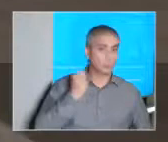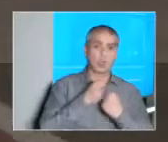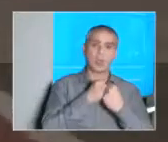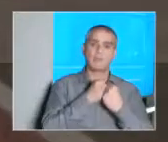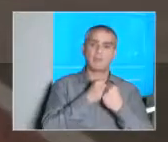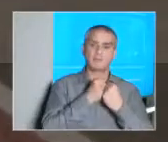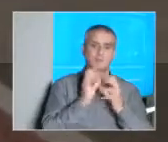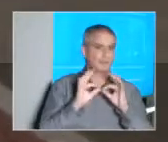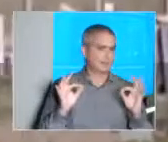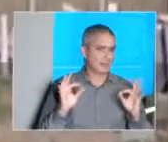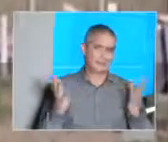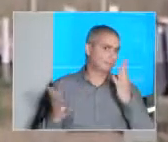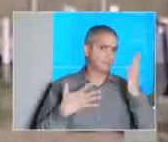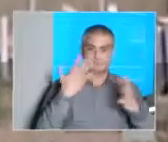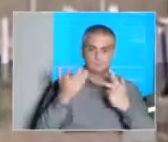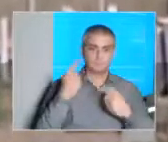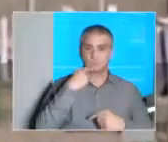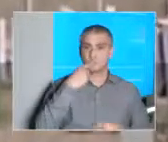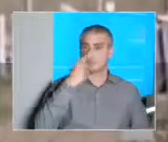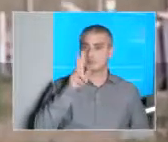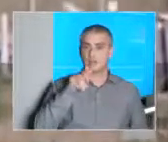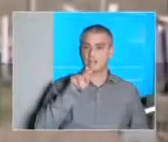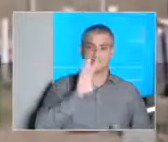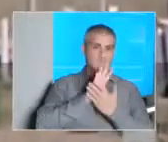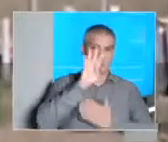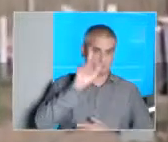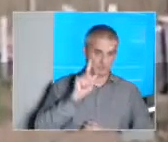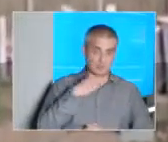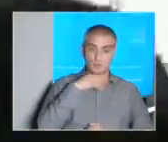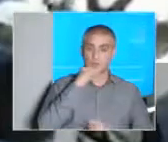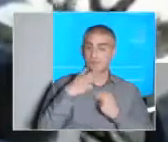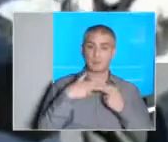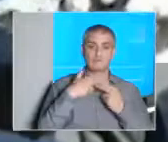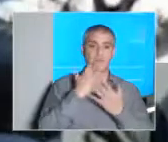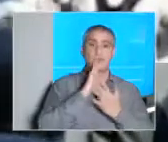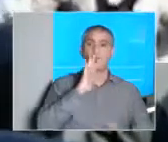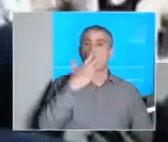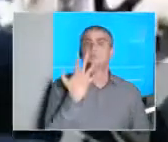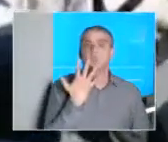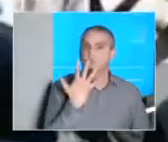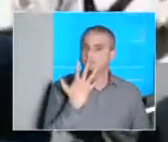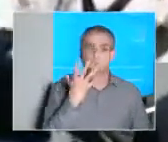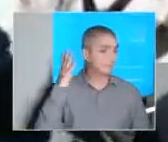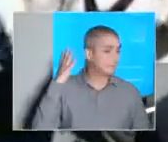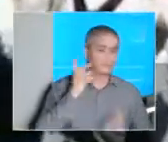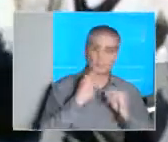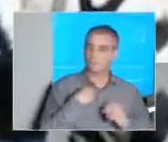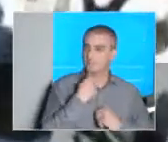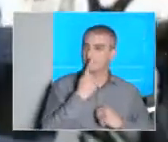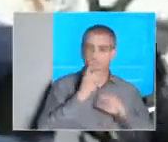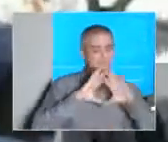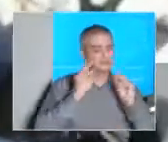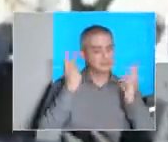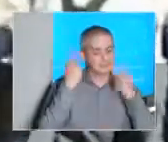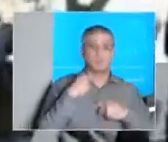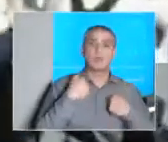המאבק, זה התחיל איפשהו בשנת 2014. אנחנו מדברים על קרוב לחמש שנים. ולאורך כל הדרך אמרתי שבסיכומו